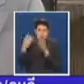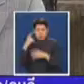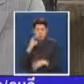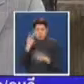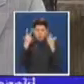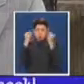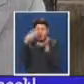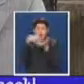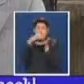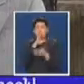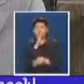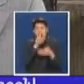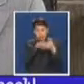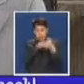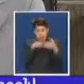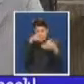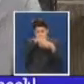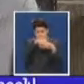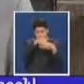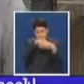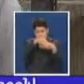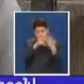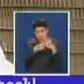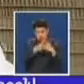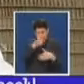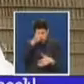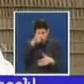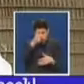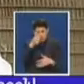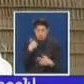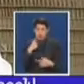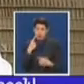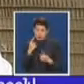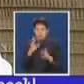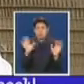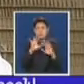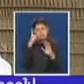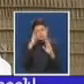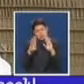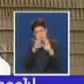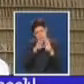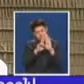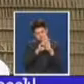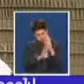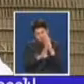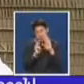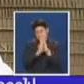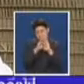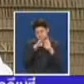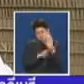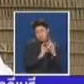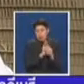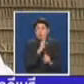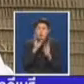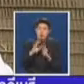าเลือกตั้งแล้วชนะ คือ แ ล้วไม่ได้ปริศนาอะไรเลยครับเป็นเรื่องหลักการนะครับเพราะว่าคนชอบมาถามว่